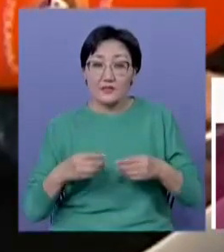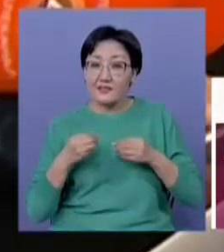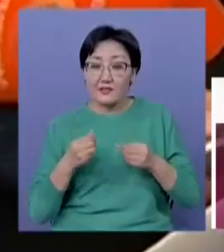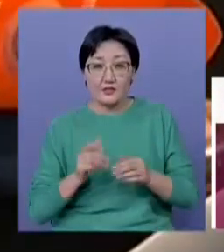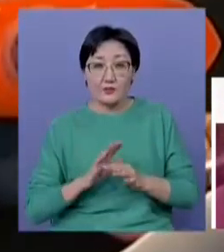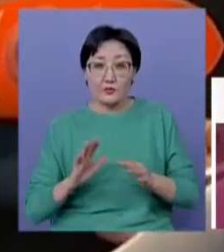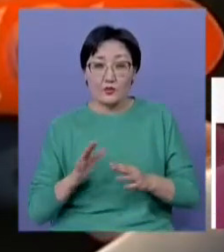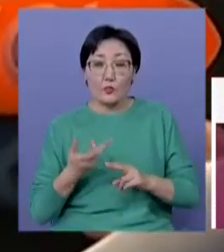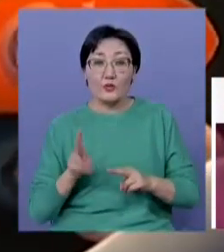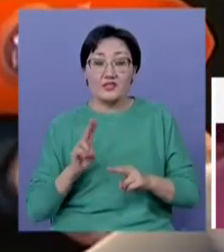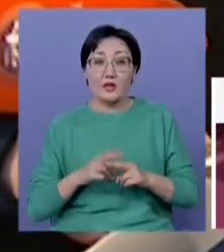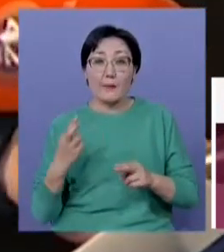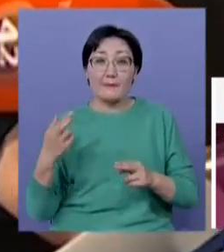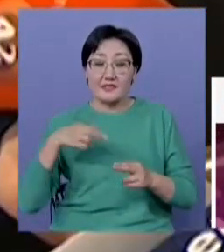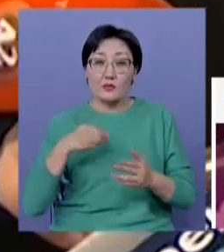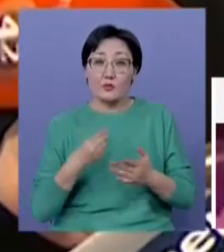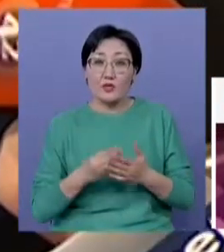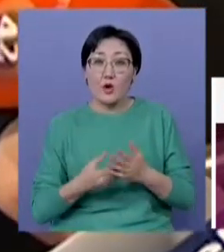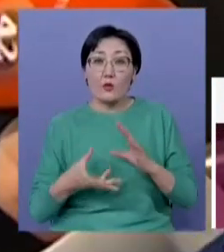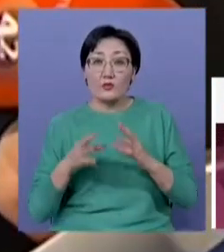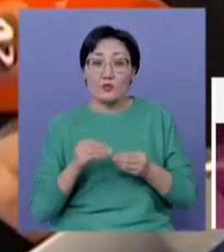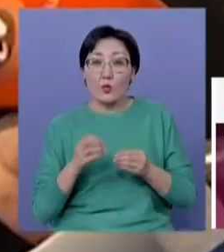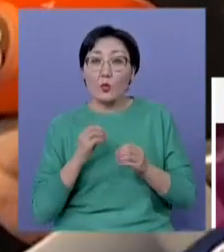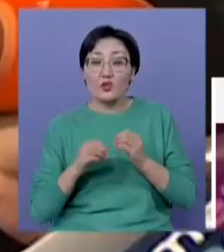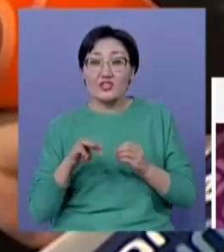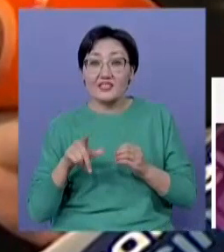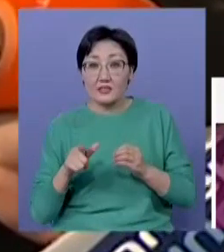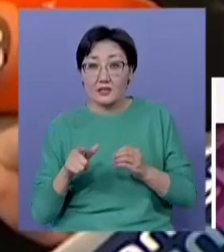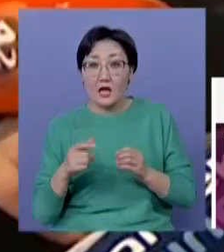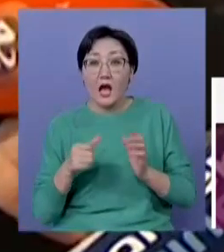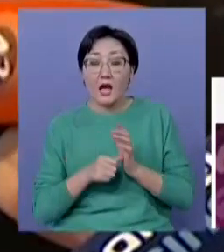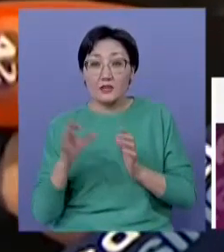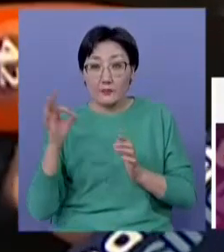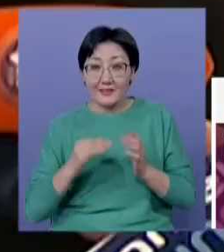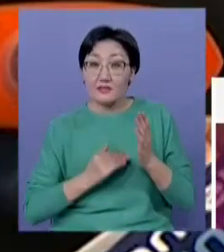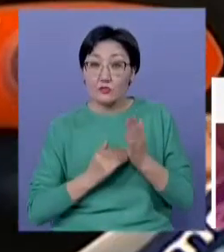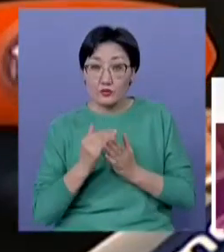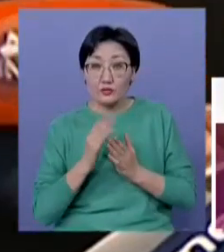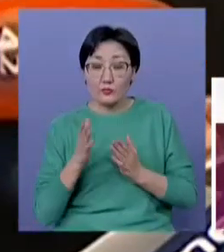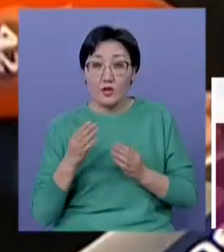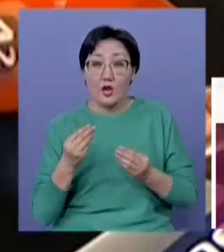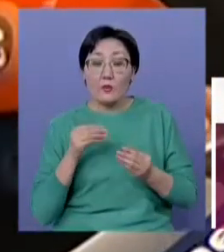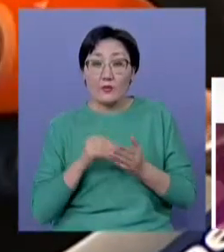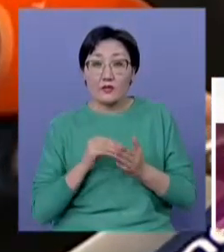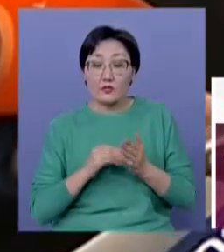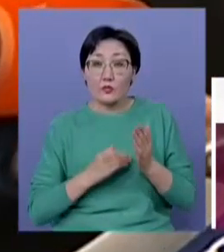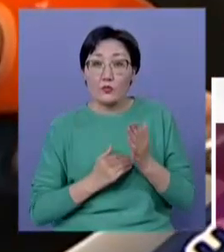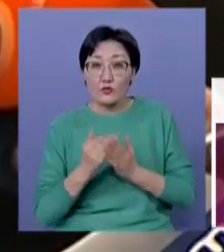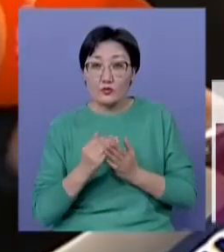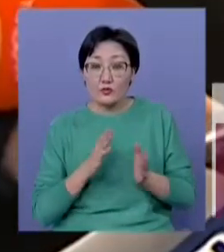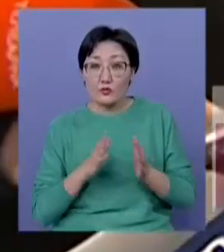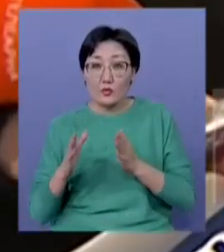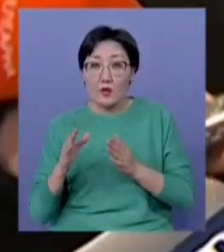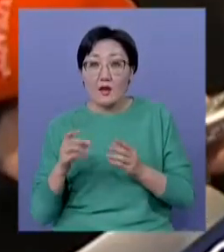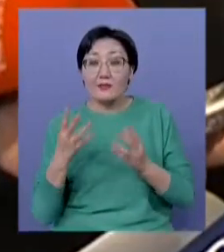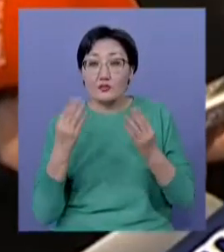етпеуі керек. Өйткені бензин бағасы бар болғаны 10 теңгеге, яғни 6%-ға ғана көтеріледі. Алайда бағаның өсуі тұрақты күн